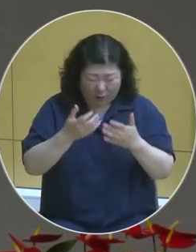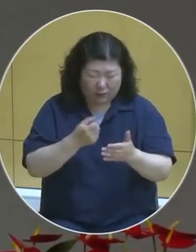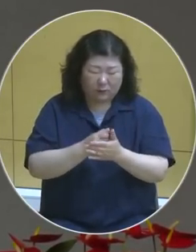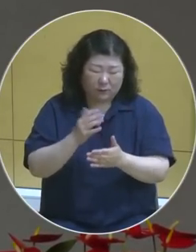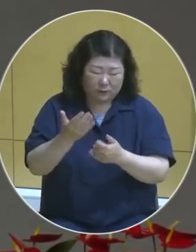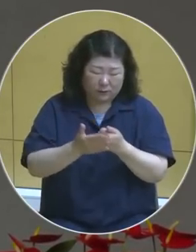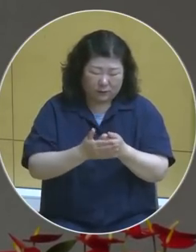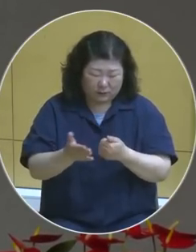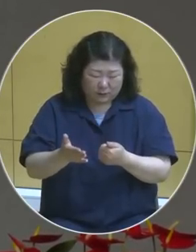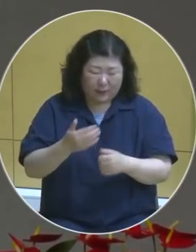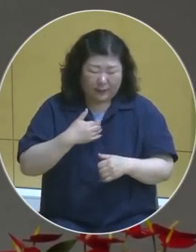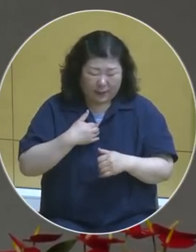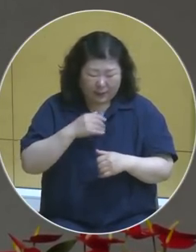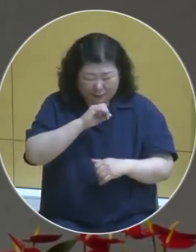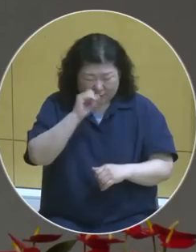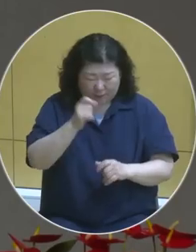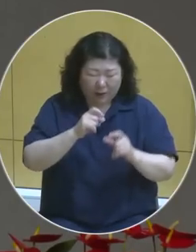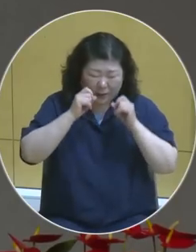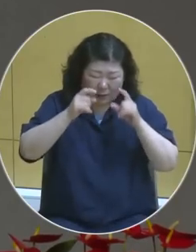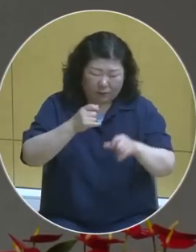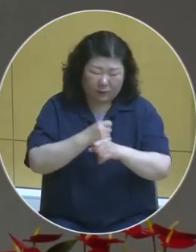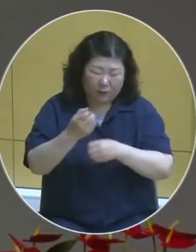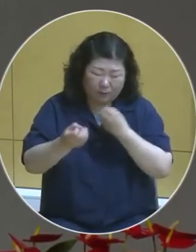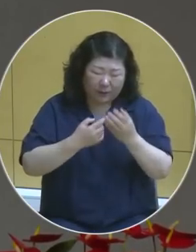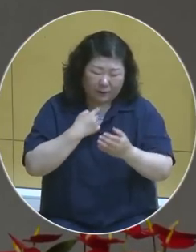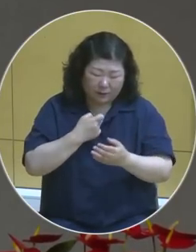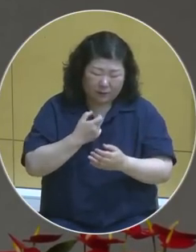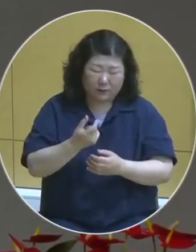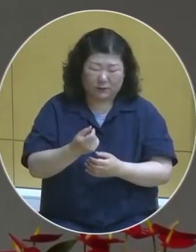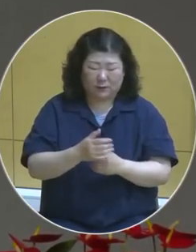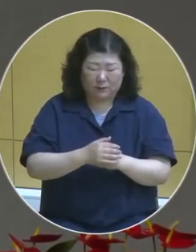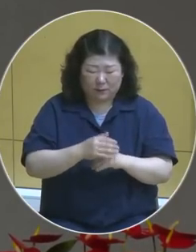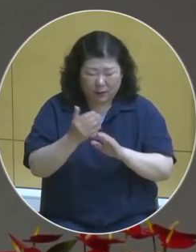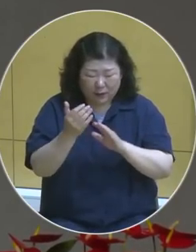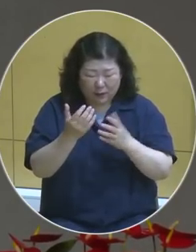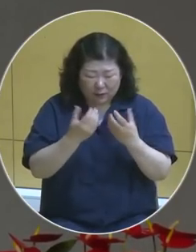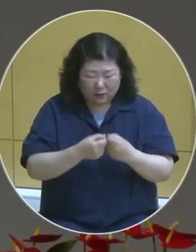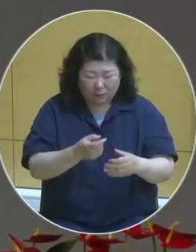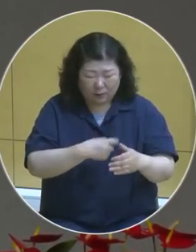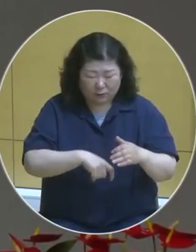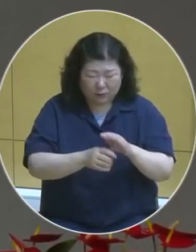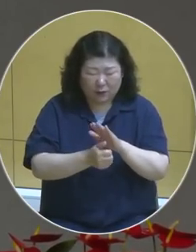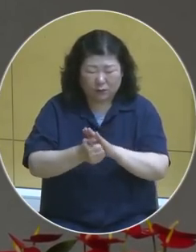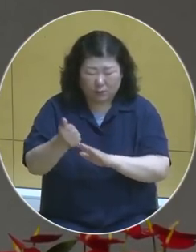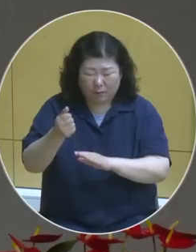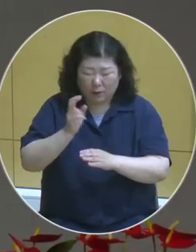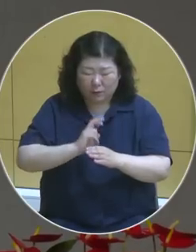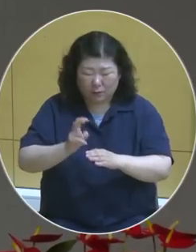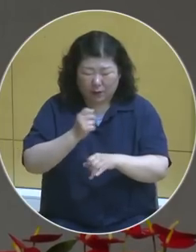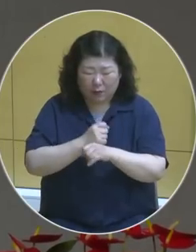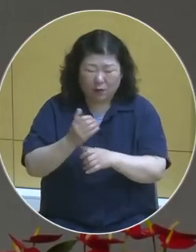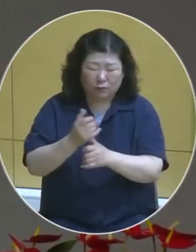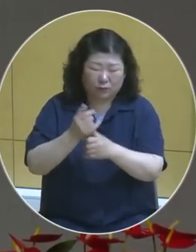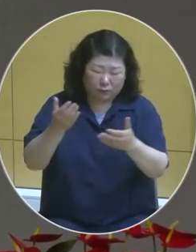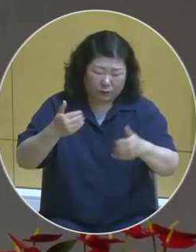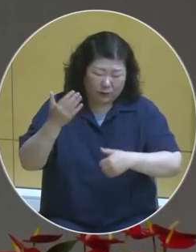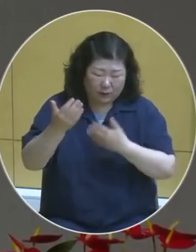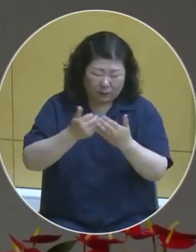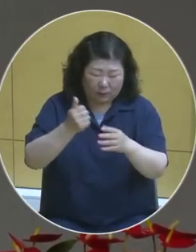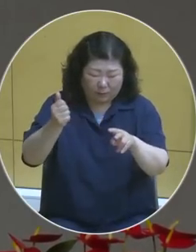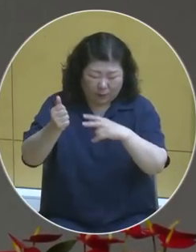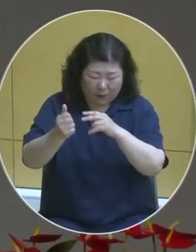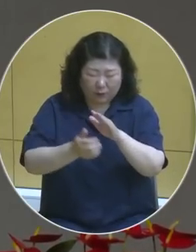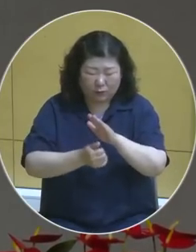깨우르다 고백할 수 있었던 것처럼 절망 가운데 소망을 노래하며 붙드시는 하나님을 바라보고 소망 가운데